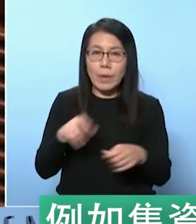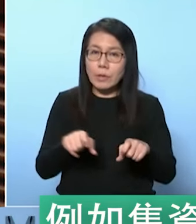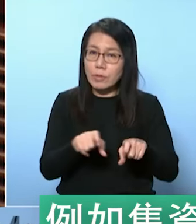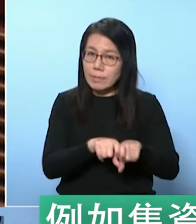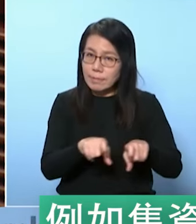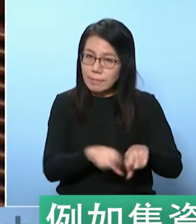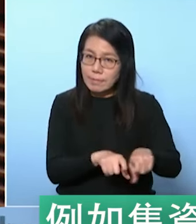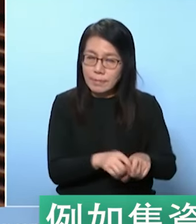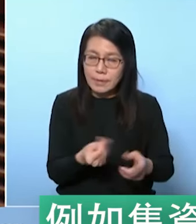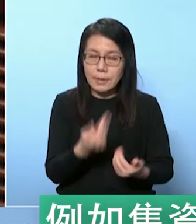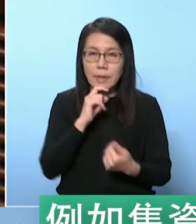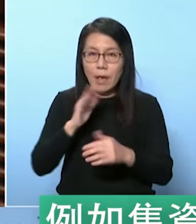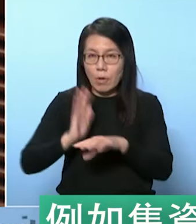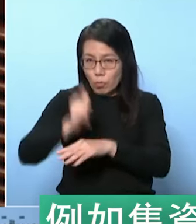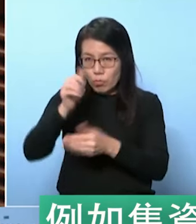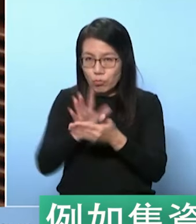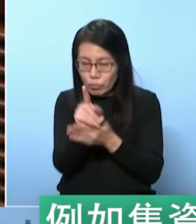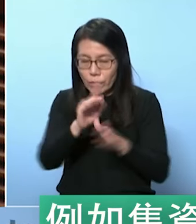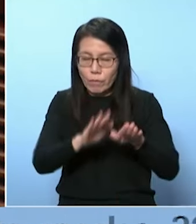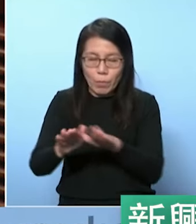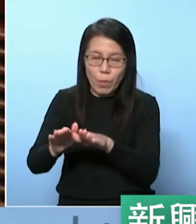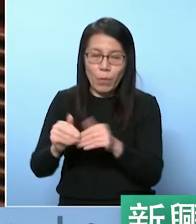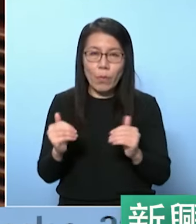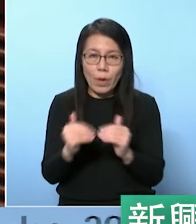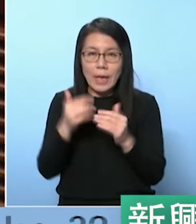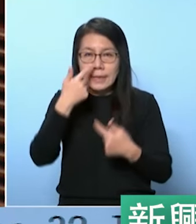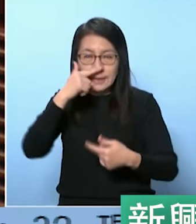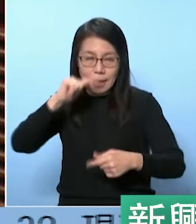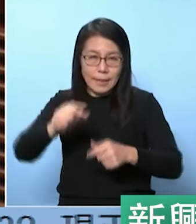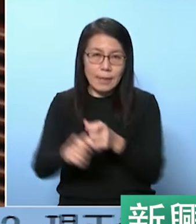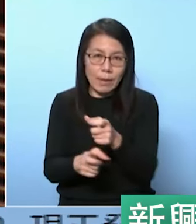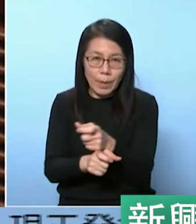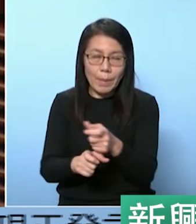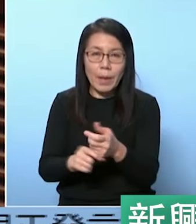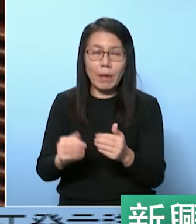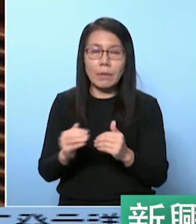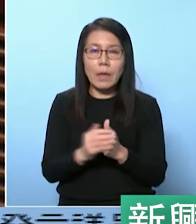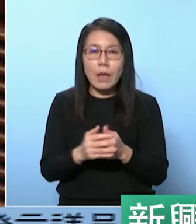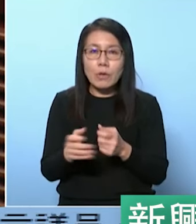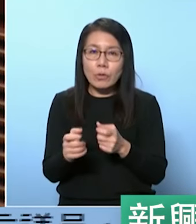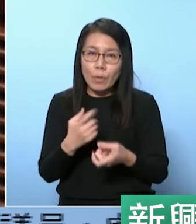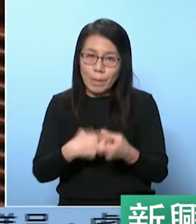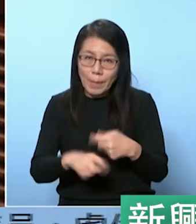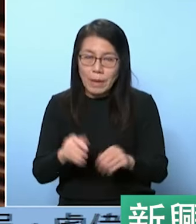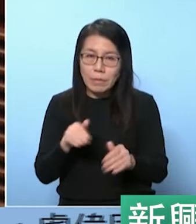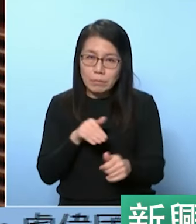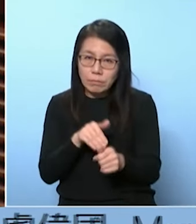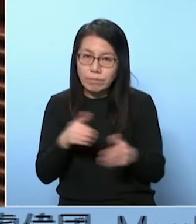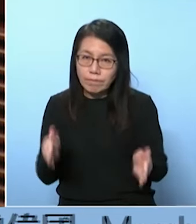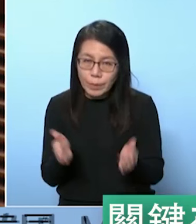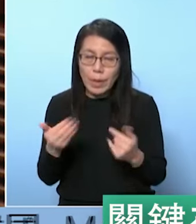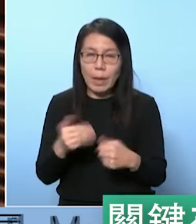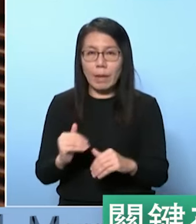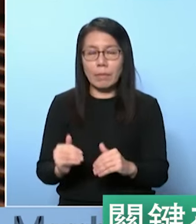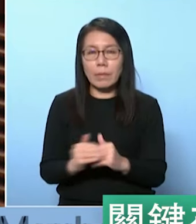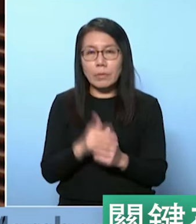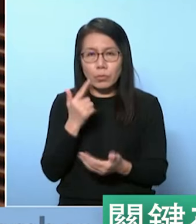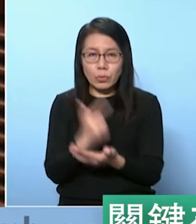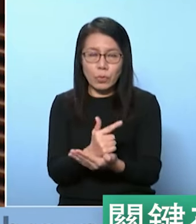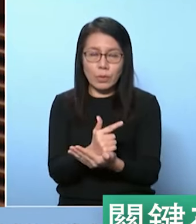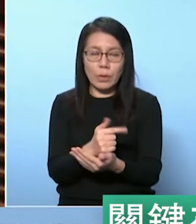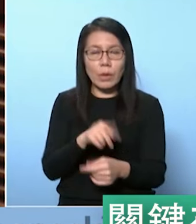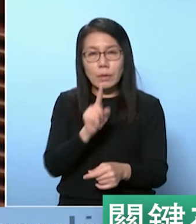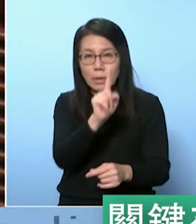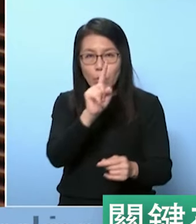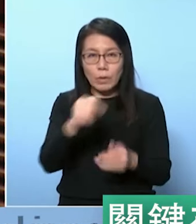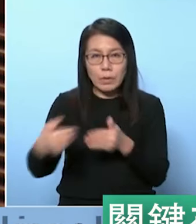資的平台、高端專業服務平台、新興產業平台、商貿促進平台等。關鍵在於如